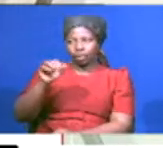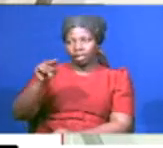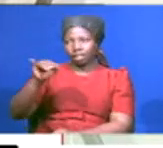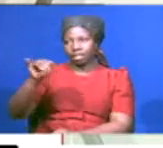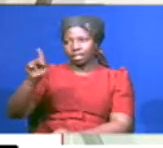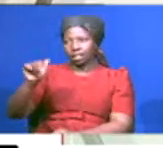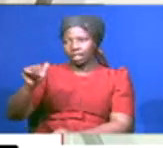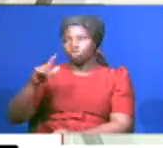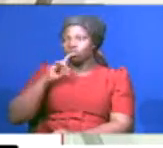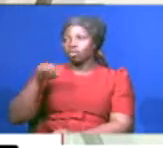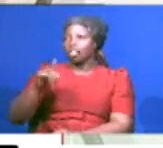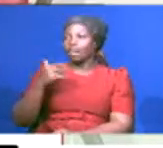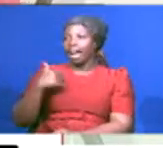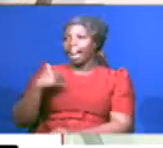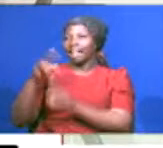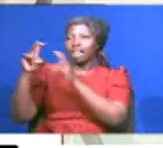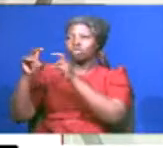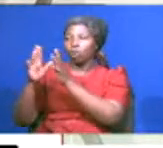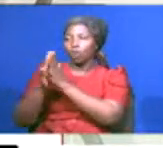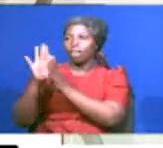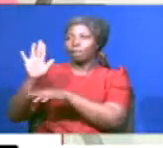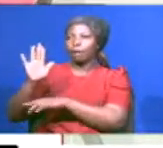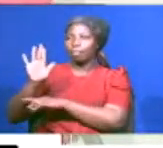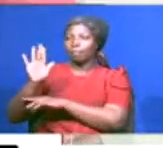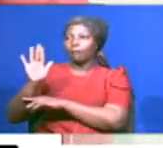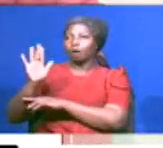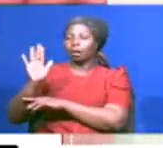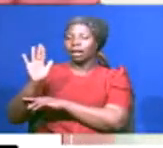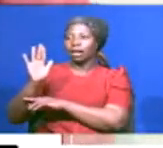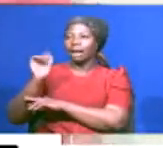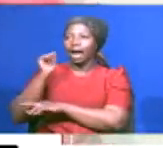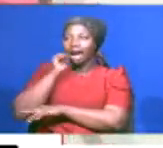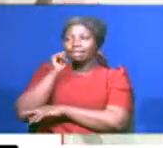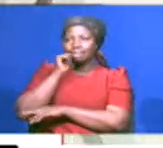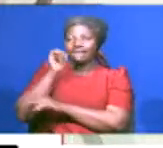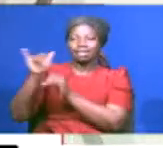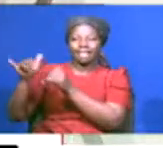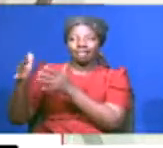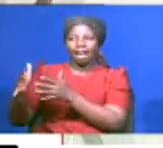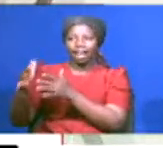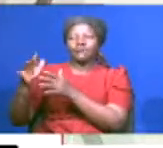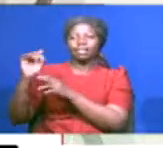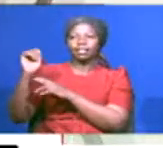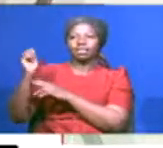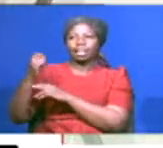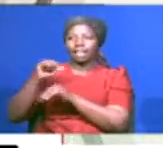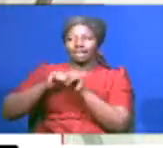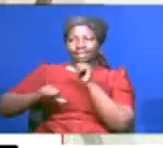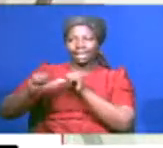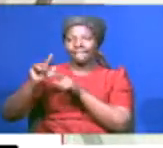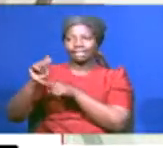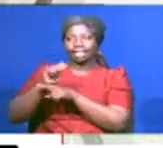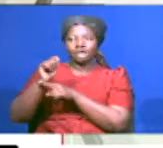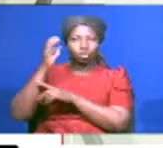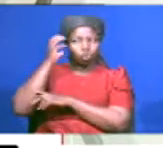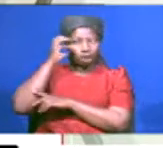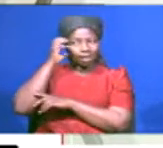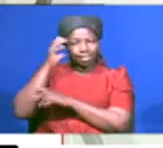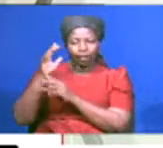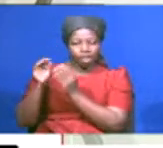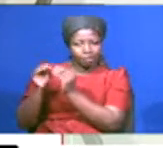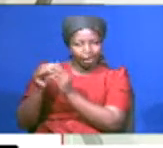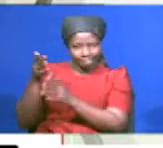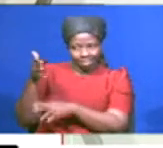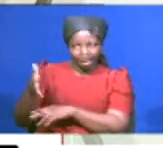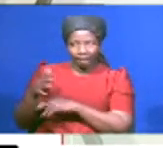aunti yake, hapo Kenya Science Teachers Training College. Okay. So that's where I meet her. Tukawa mafriend,